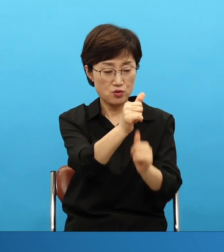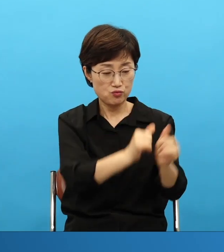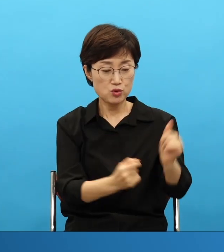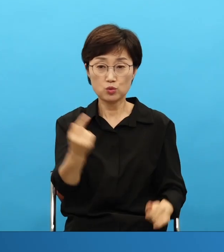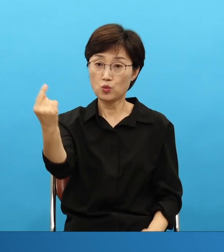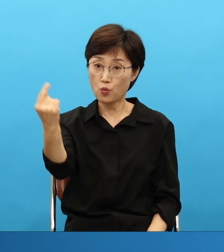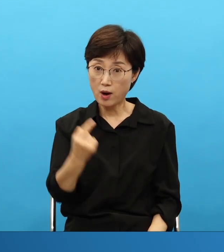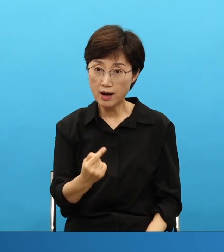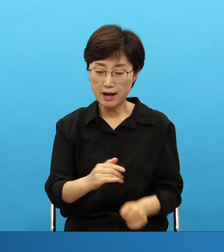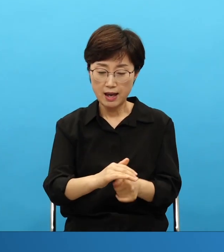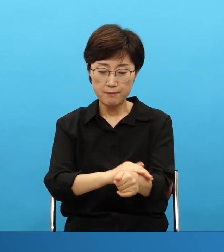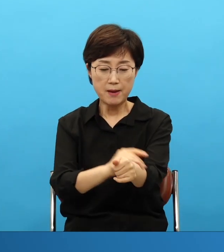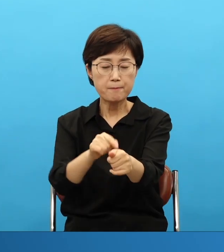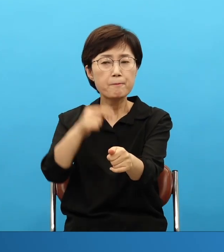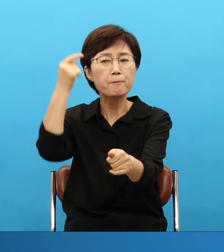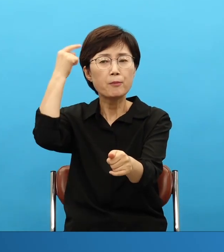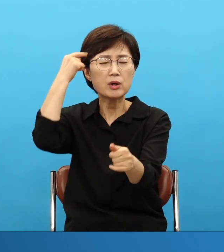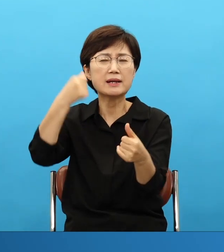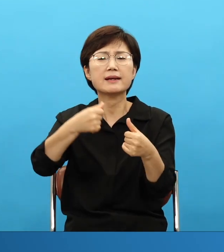것이라